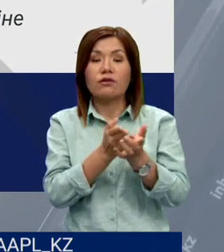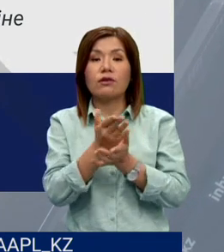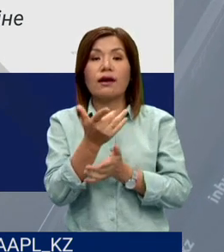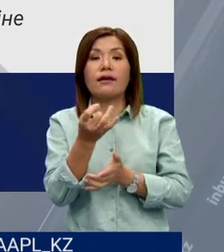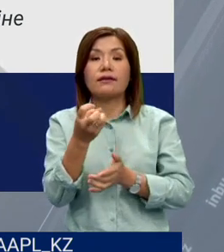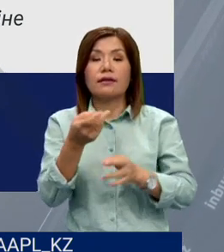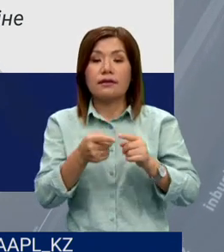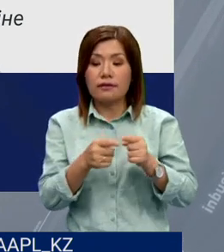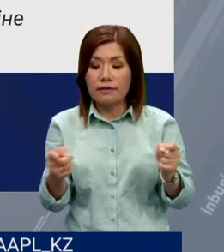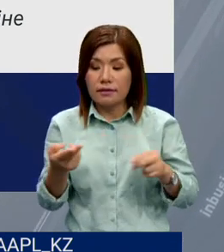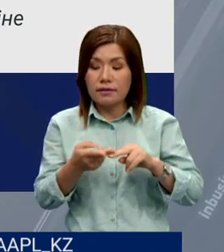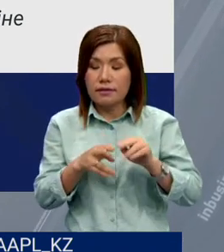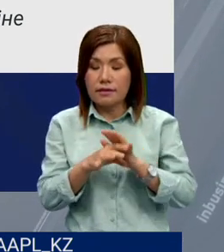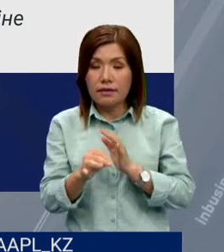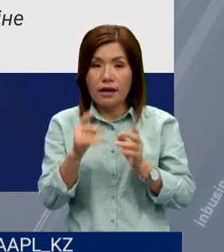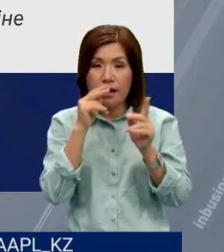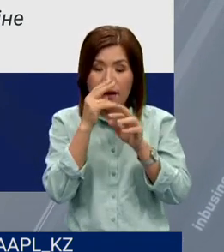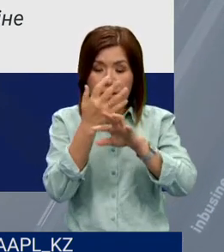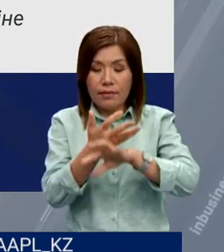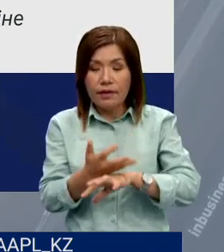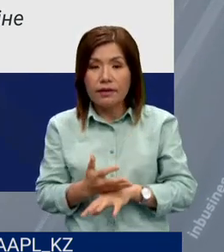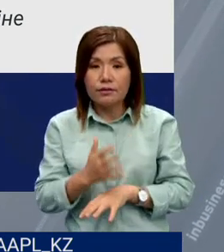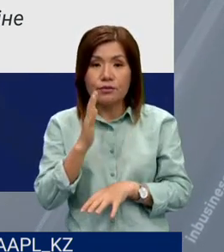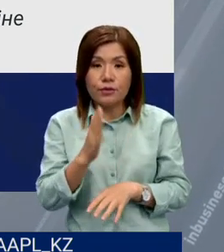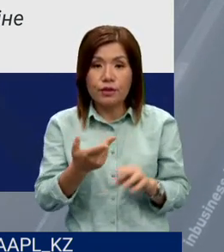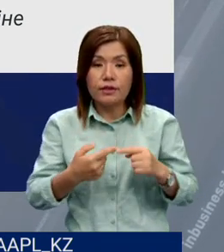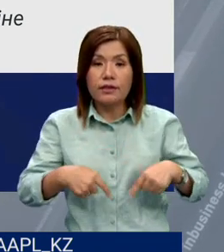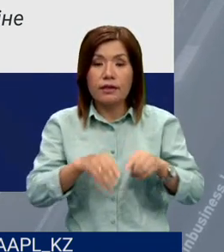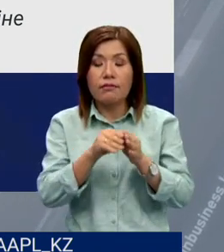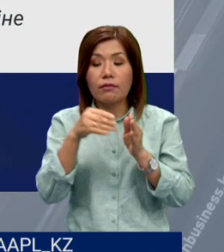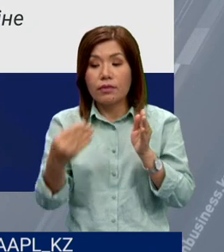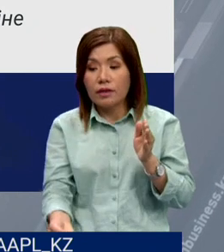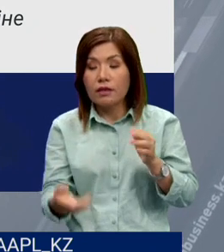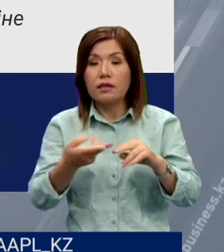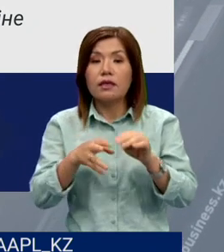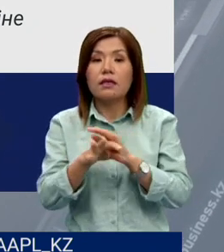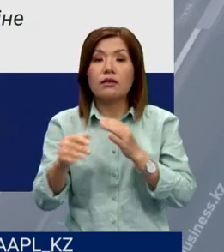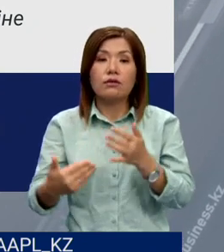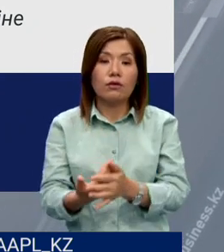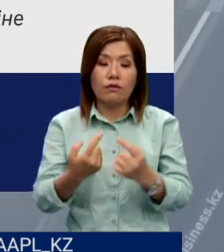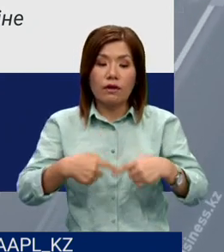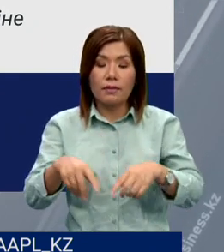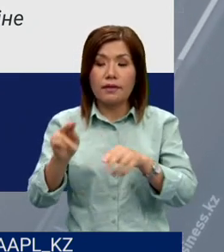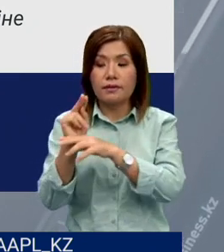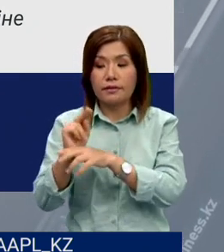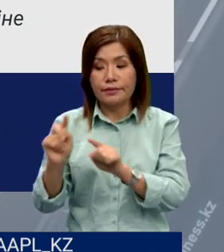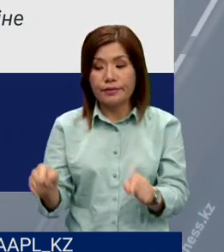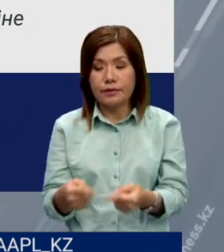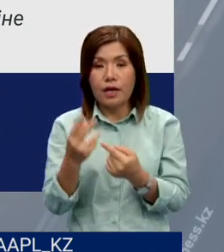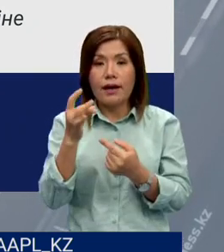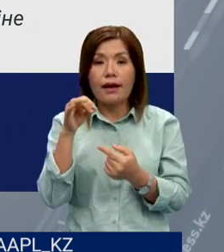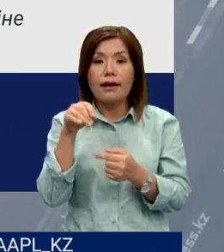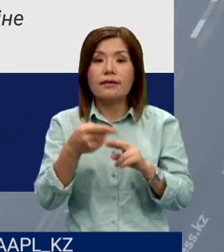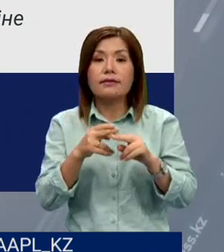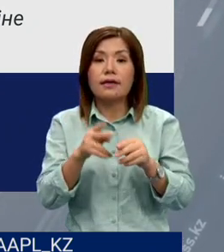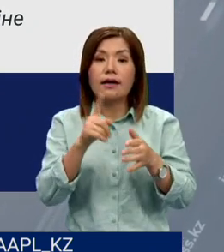Осы уақыт аралығында тұрғын үй құрылысында кемшілік пайда болса немесе қасбеті құласа, компания оны қайтадан қалпына келтіреді. Рахат тұрғын үй кешеніне